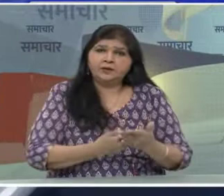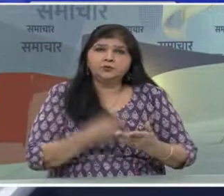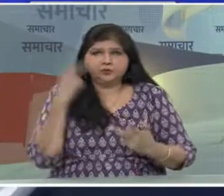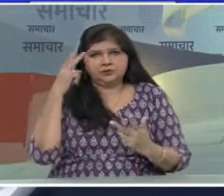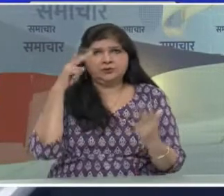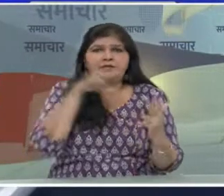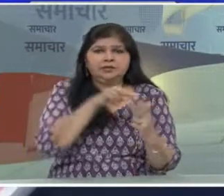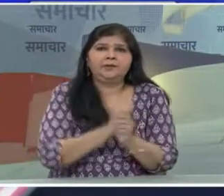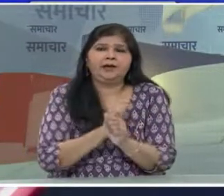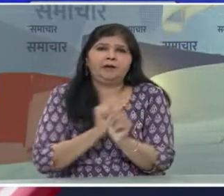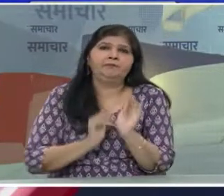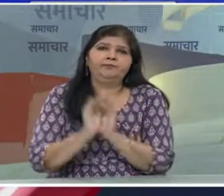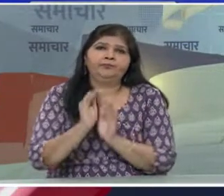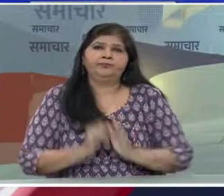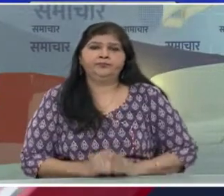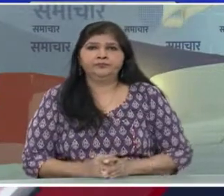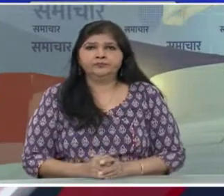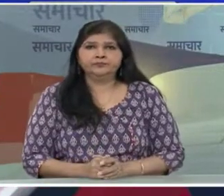रहा है।